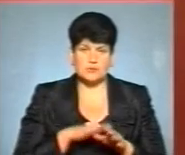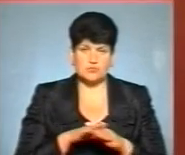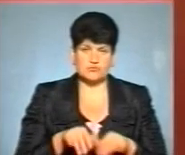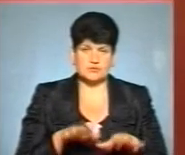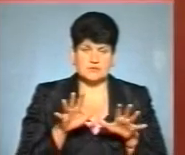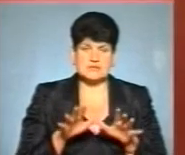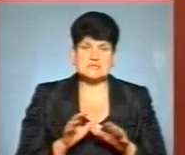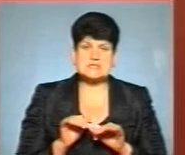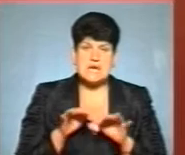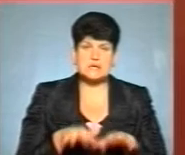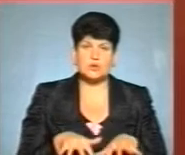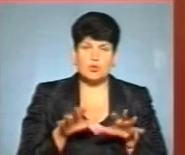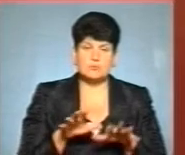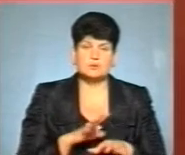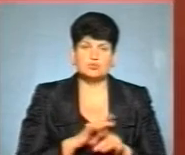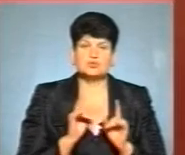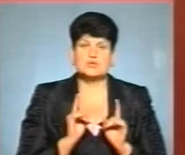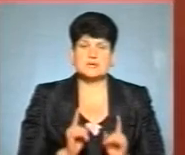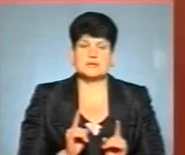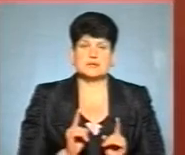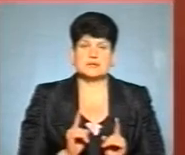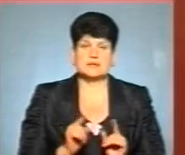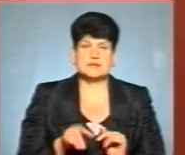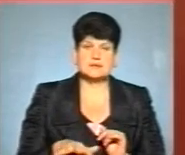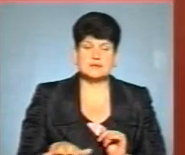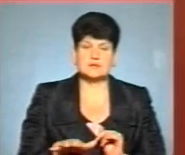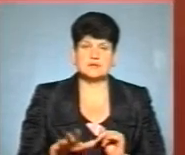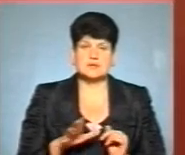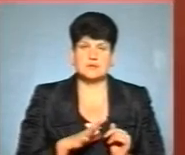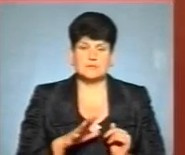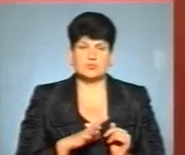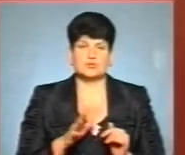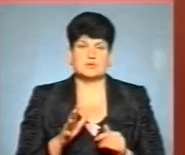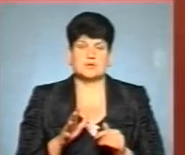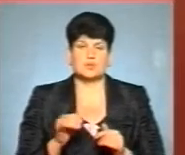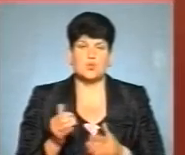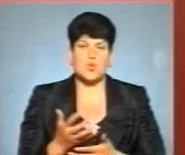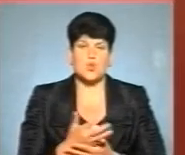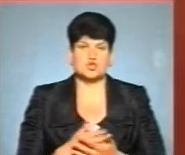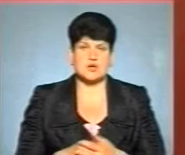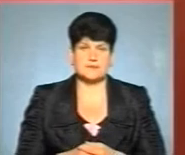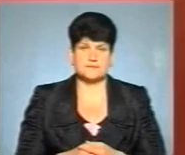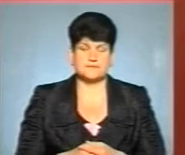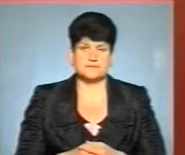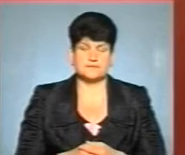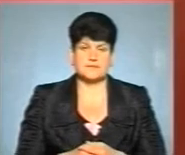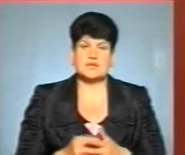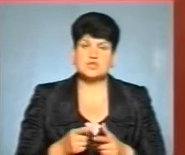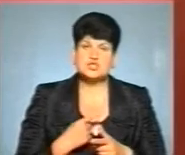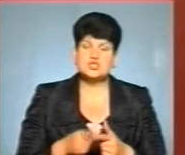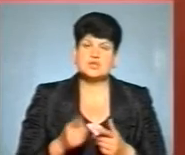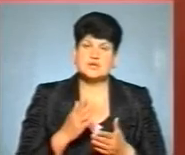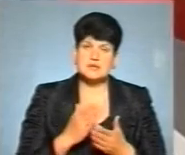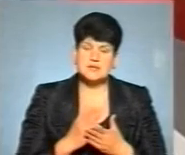Затоплено тільки, скажімо, ті ділянки, де були пасовища, де урожай. Чи є відповідна